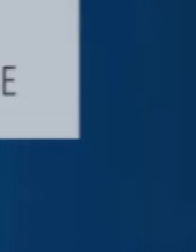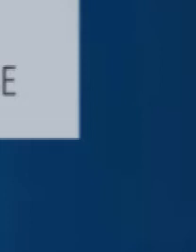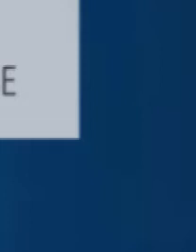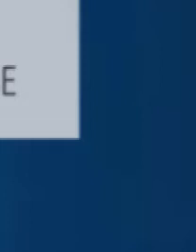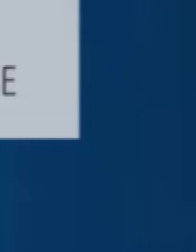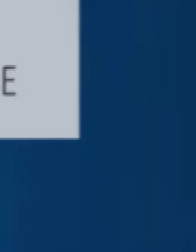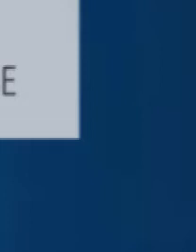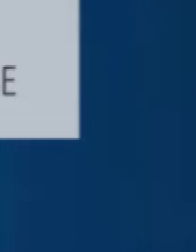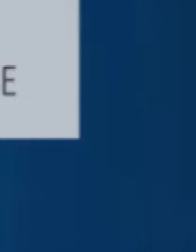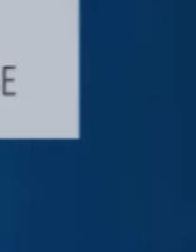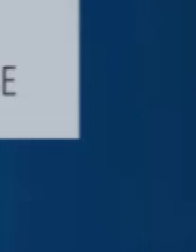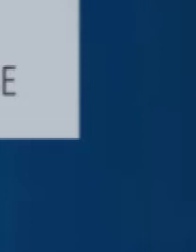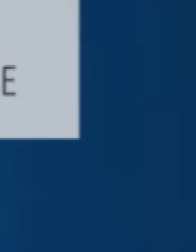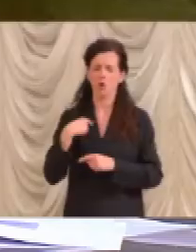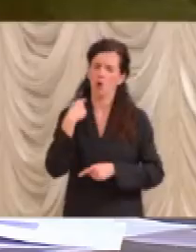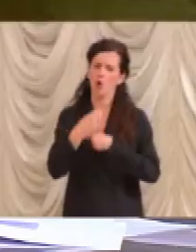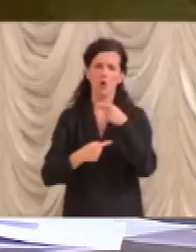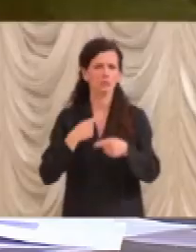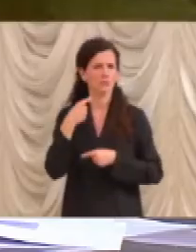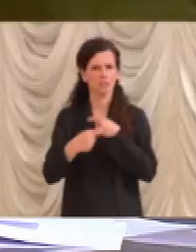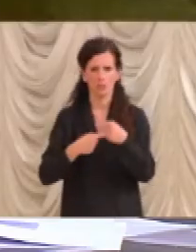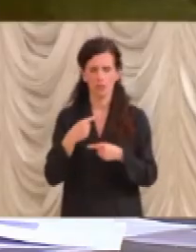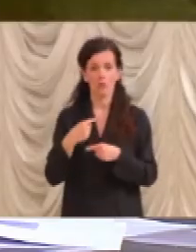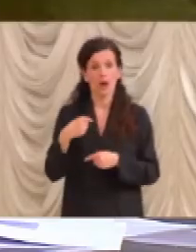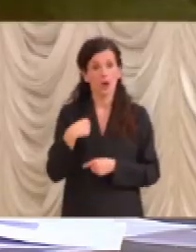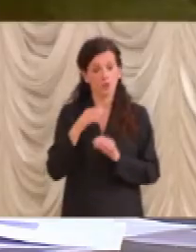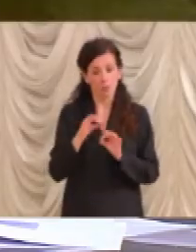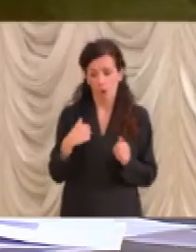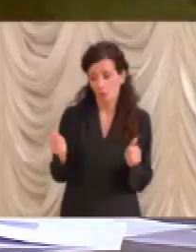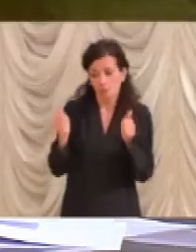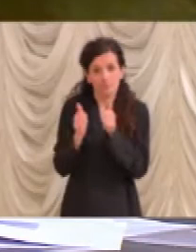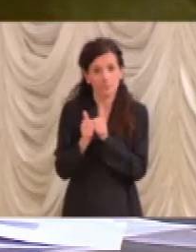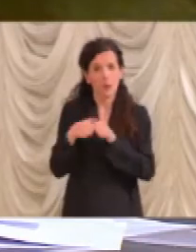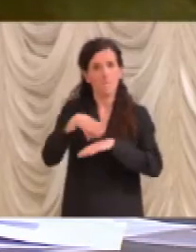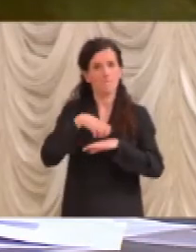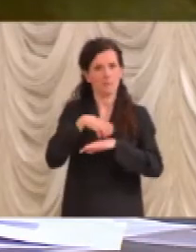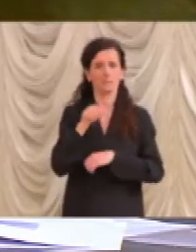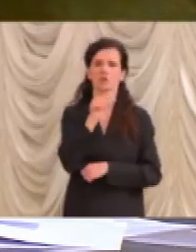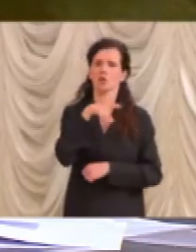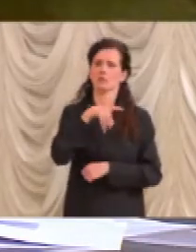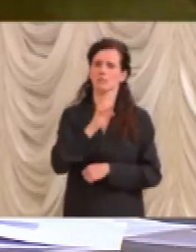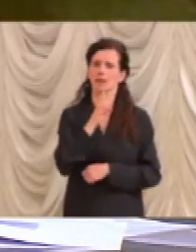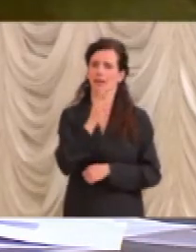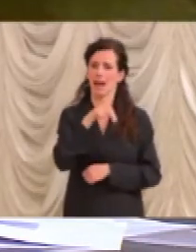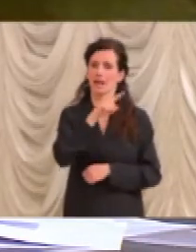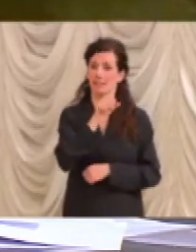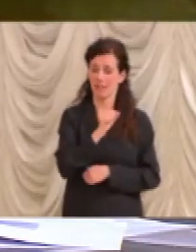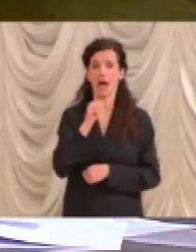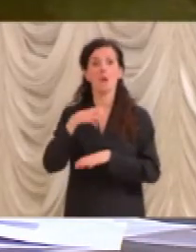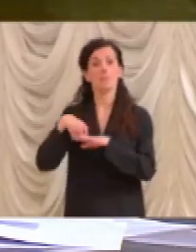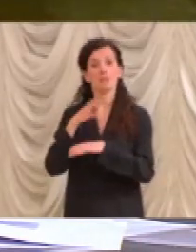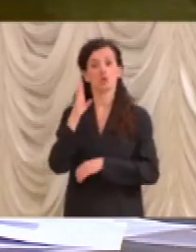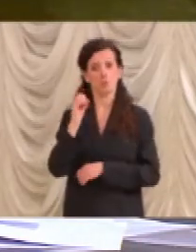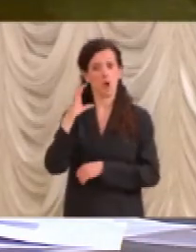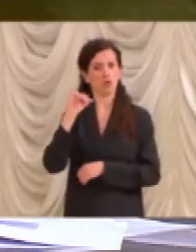al momento conte ha annunciato una stagione intensa di riforme per cambiare tutte quelle cose che non vanno questo paese non vanno da tempo